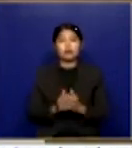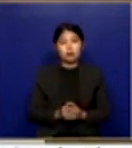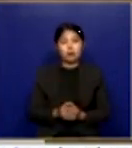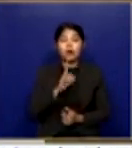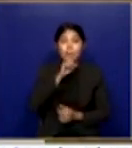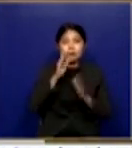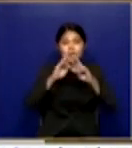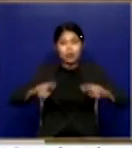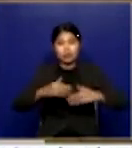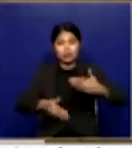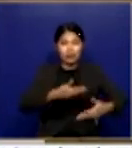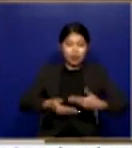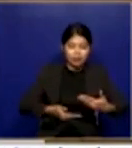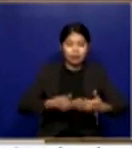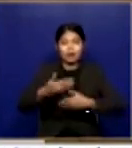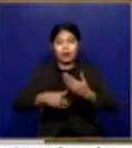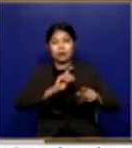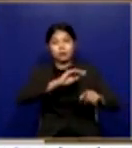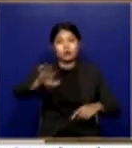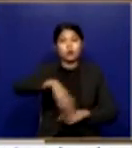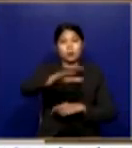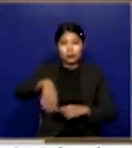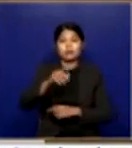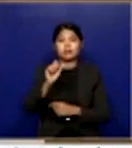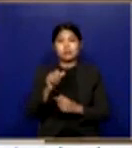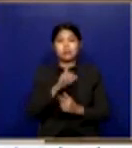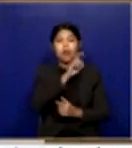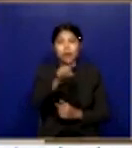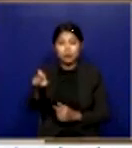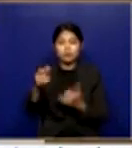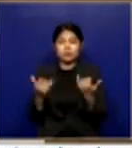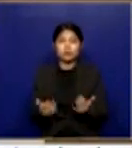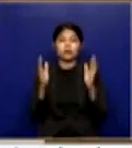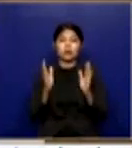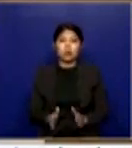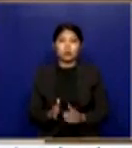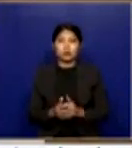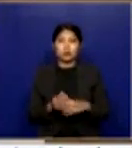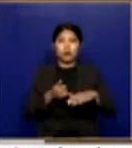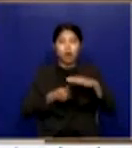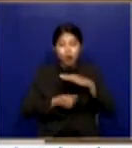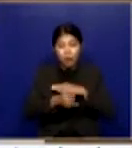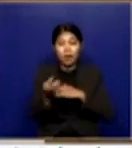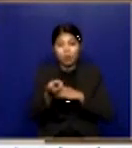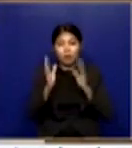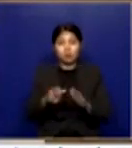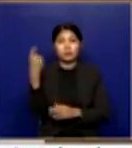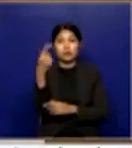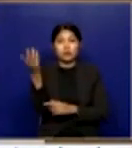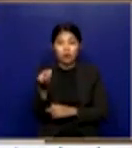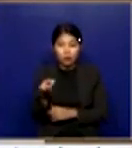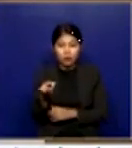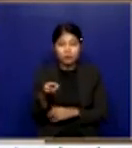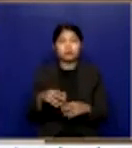แปลกค้าพ่อพระตลาดตั้งแต่ทั่วไปแน่นอนครับในเมื่อพลออกมาน้อยลงนะกรุงเทพฯน้อยลง